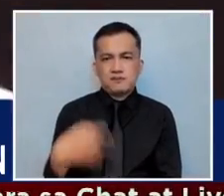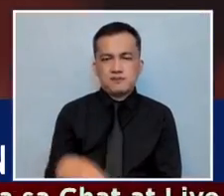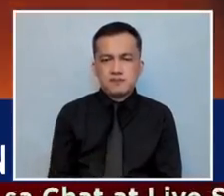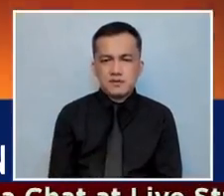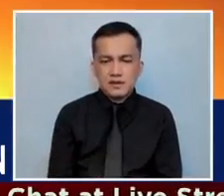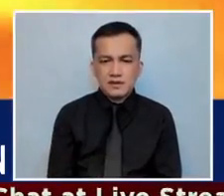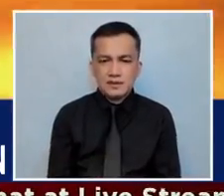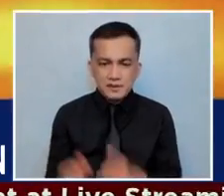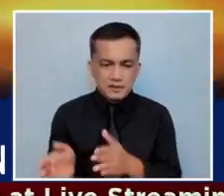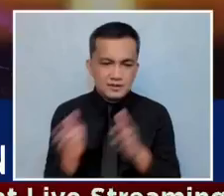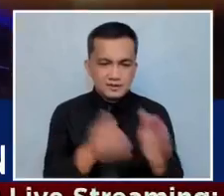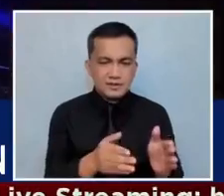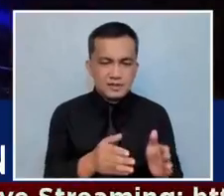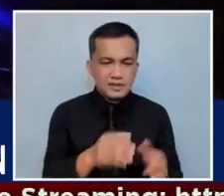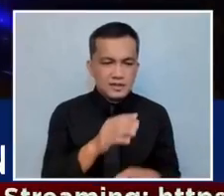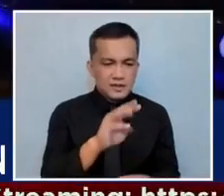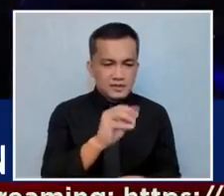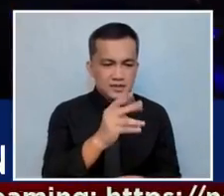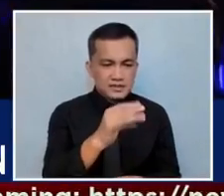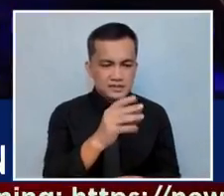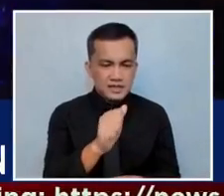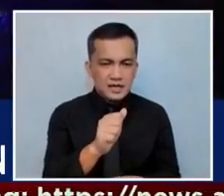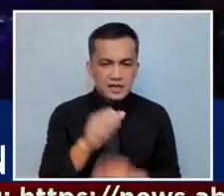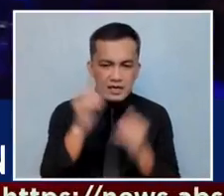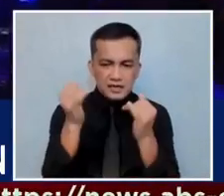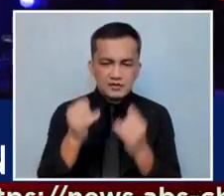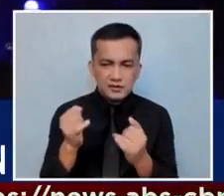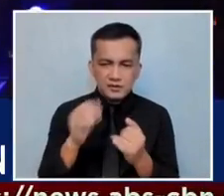Habang kinanta naman ni Misha ang I Will Be There.